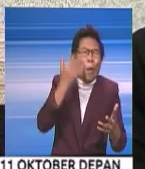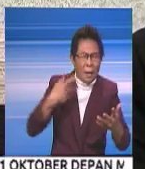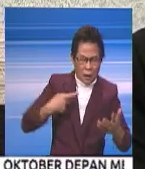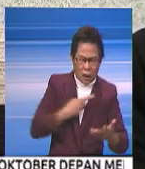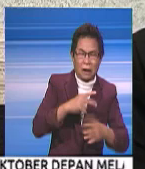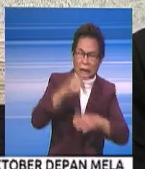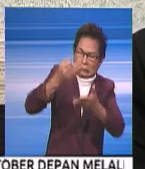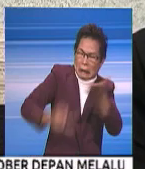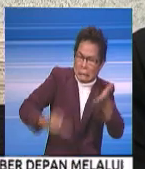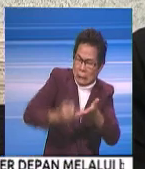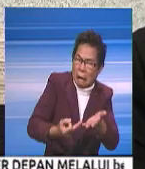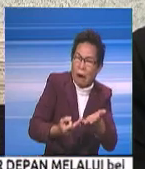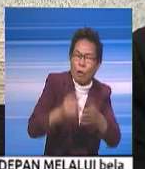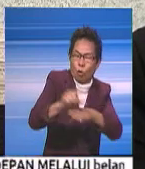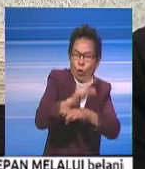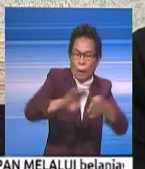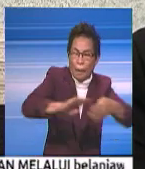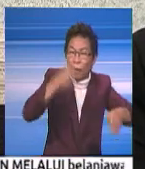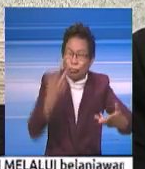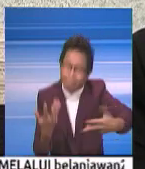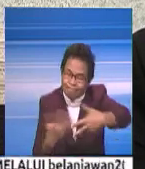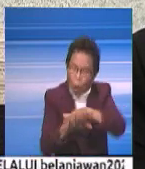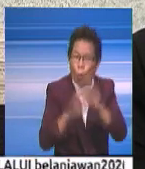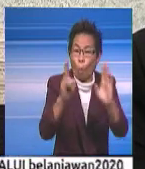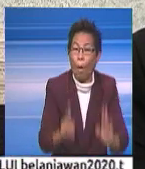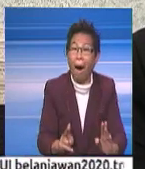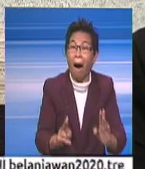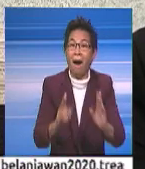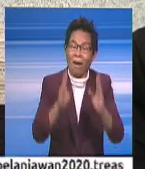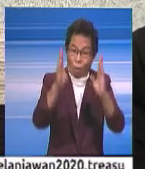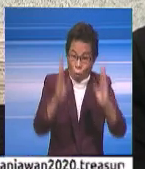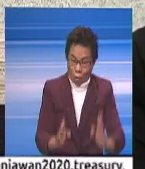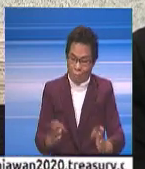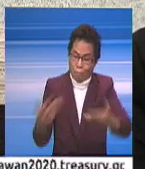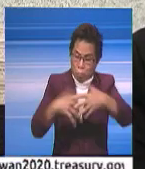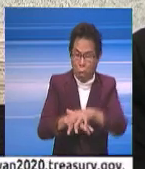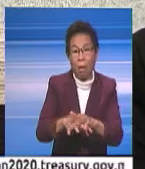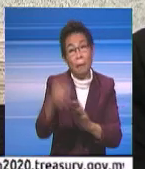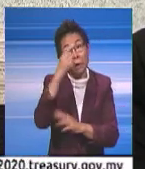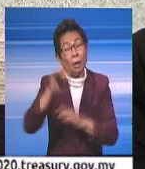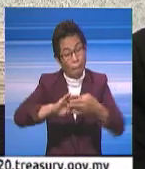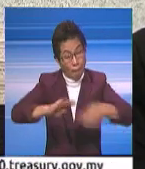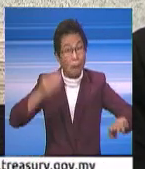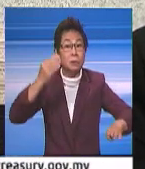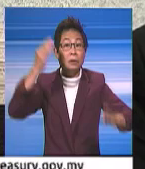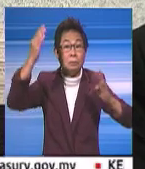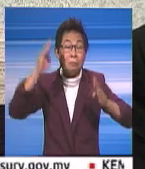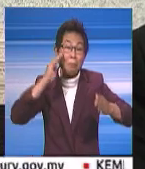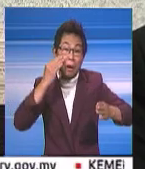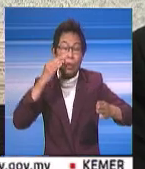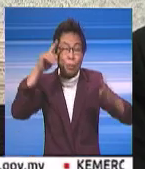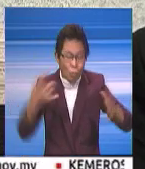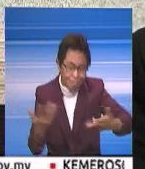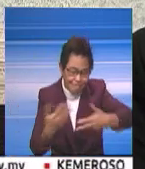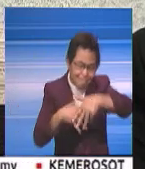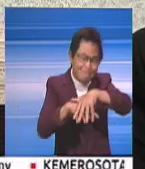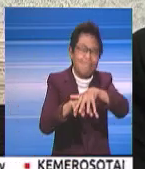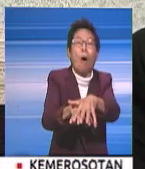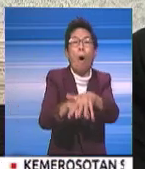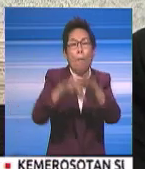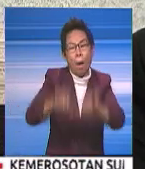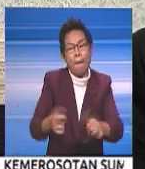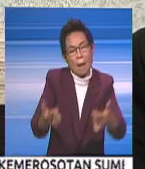bahasa untuk menyatupadukan umat, sedangkan bahasa mempunyai kuasa untuk menyatu padukan umat. Ia berlaku